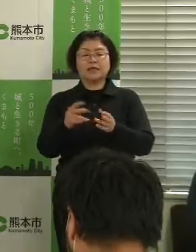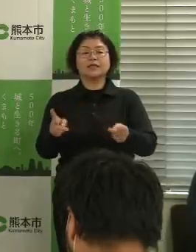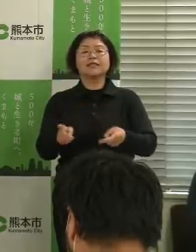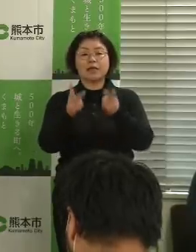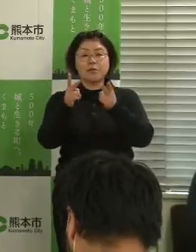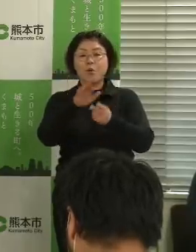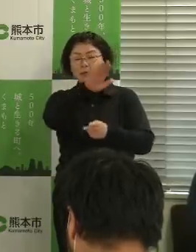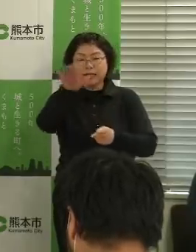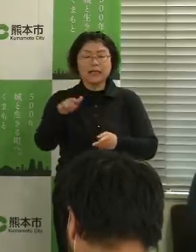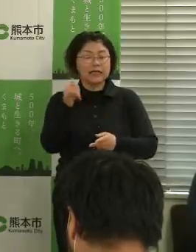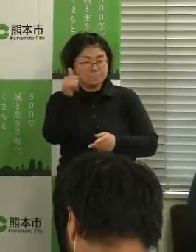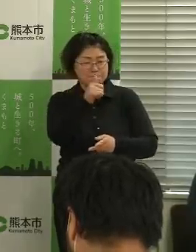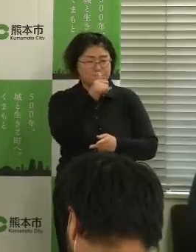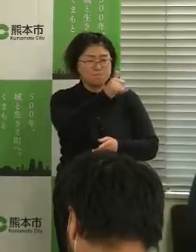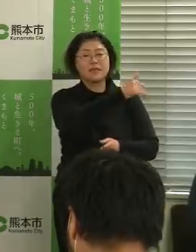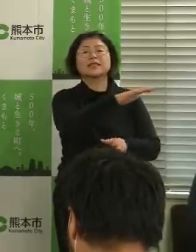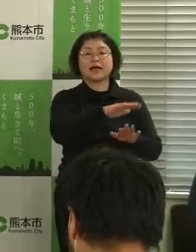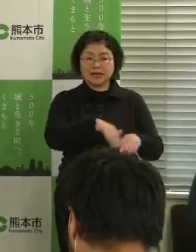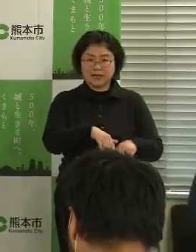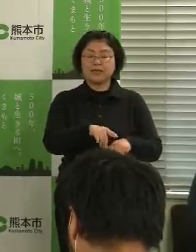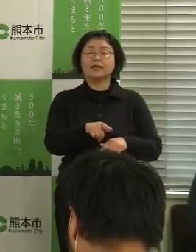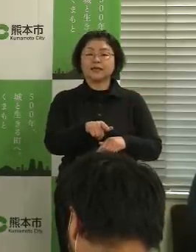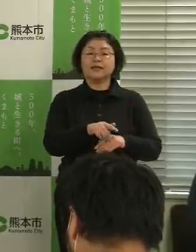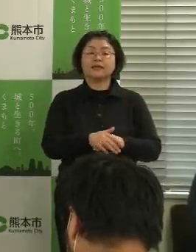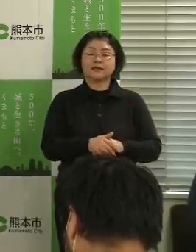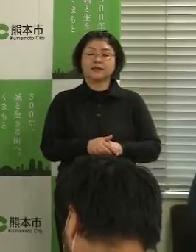話は聞きました。ただ